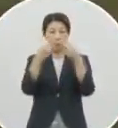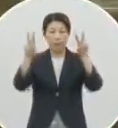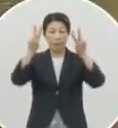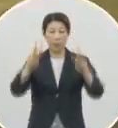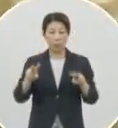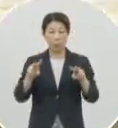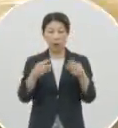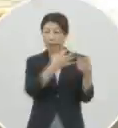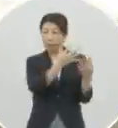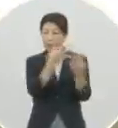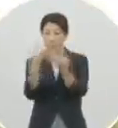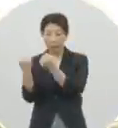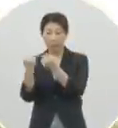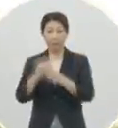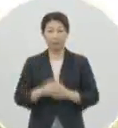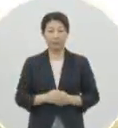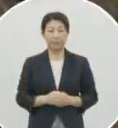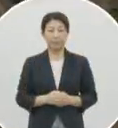さん。